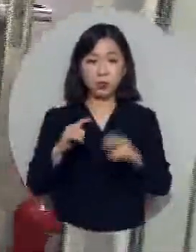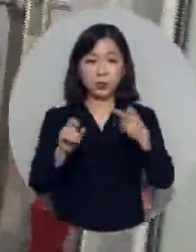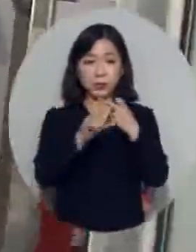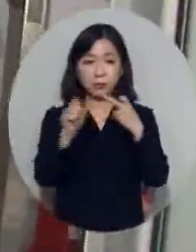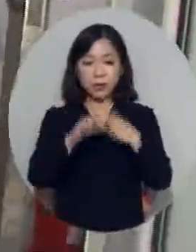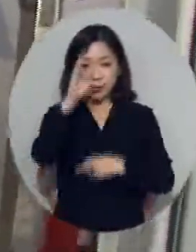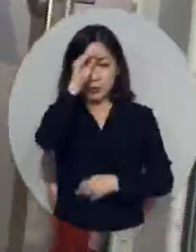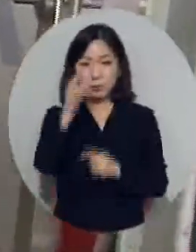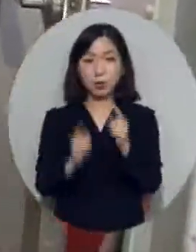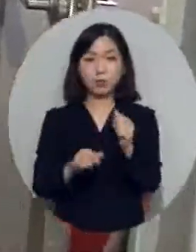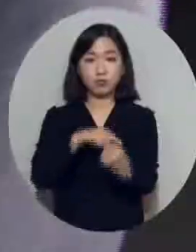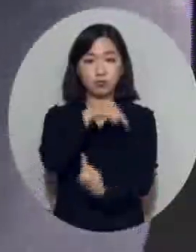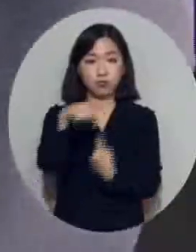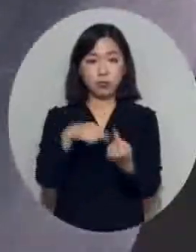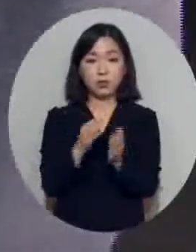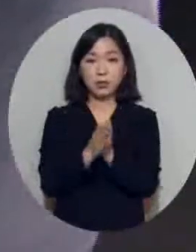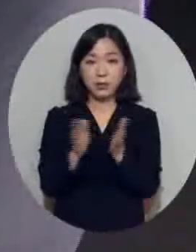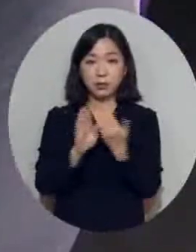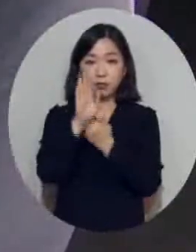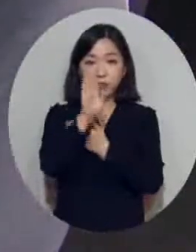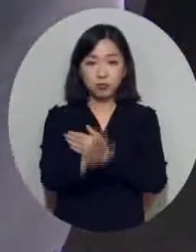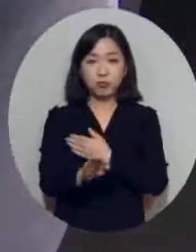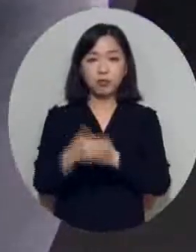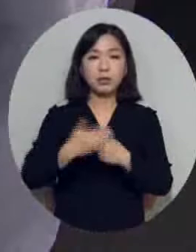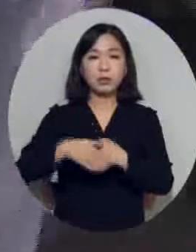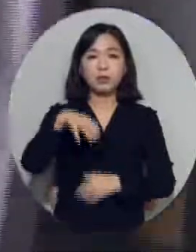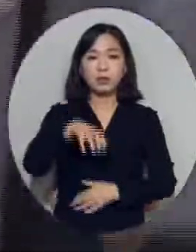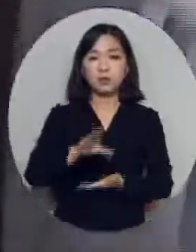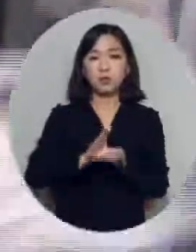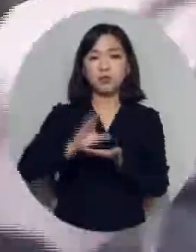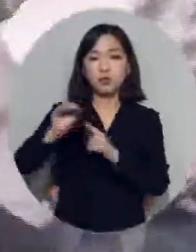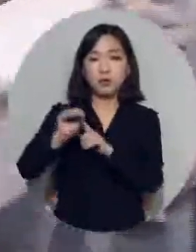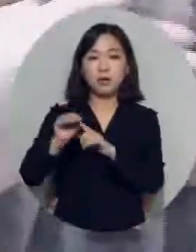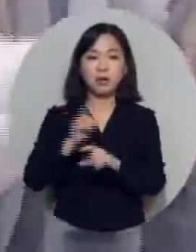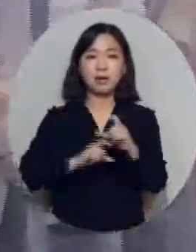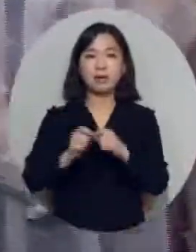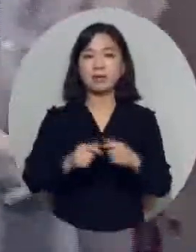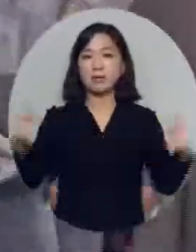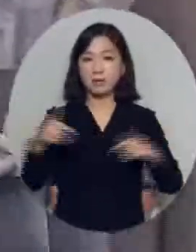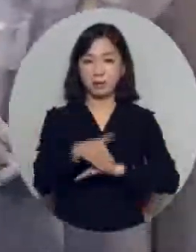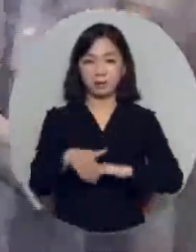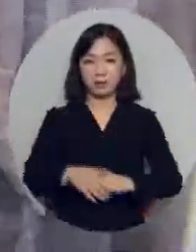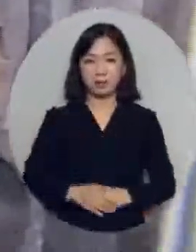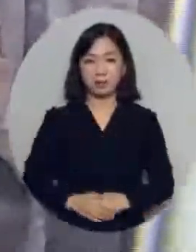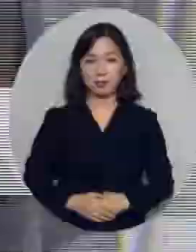대구공항발 국제 노선을 더 확대할 계획이라고 밝혔습니다. MBC 뉴스 양관입니다.